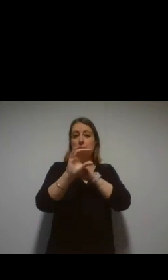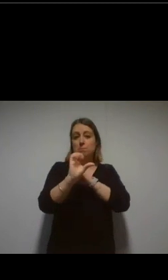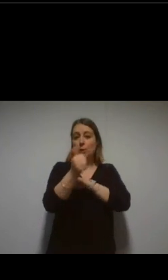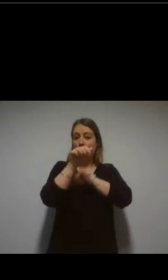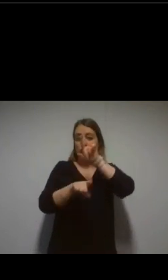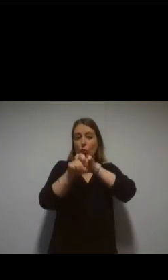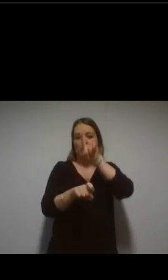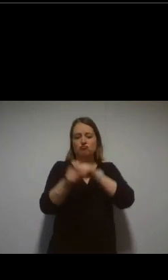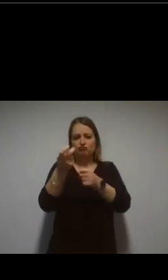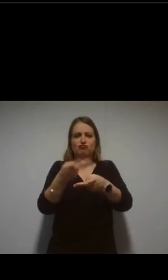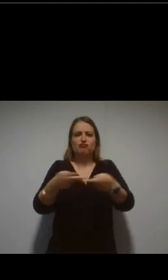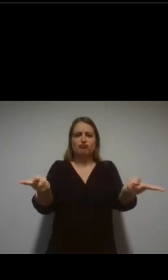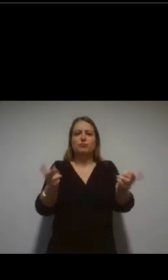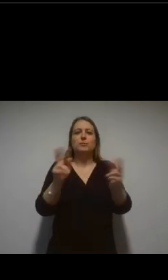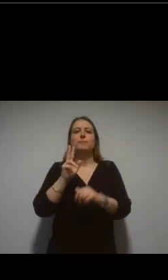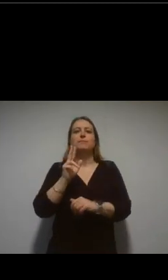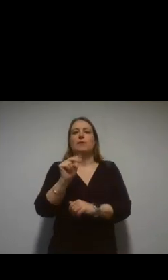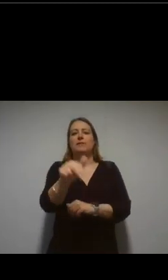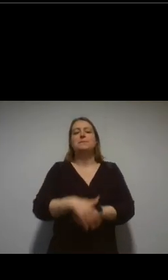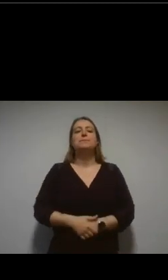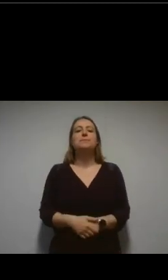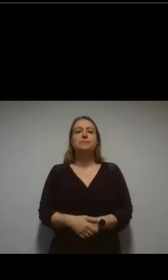sondage. Alors,